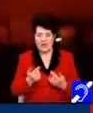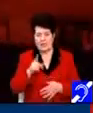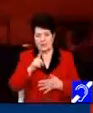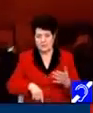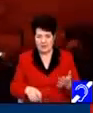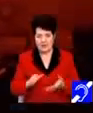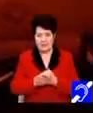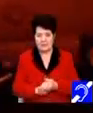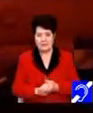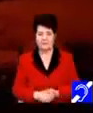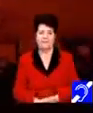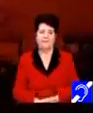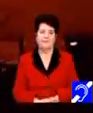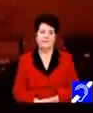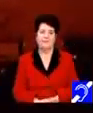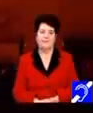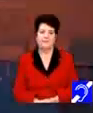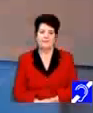unei reconcilieri istorice.